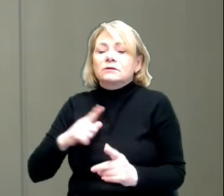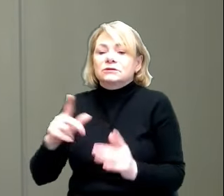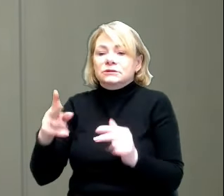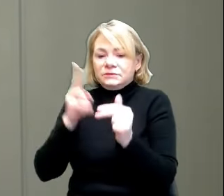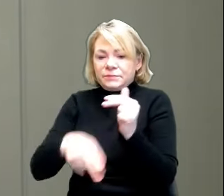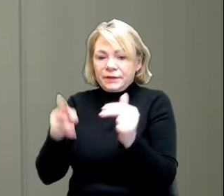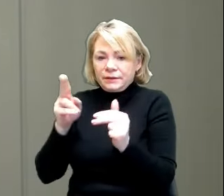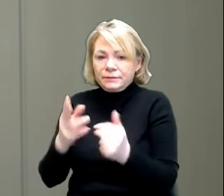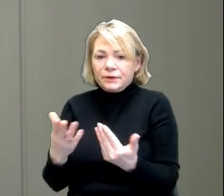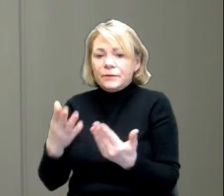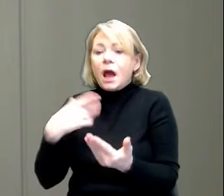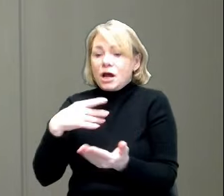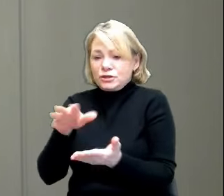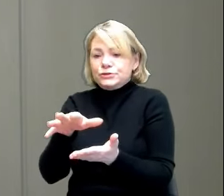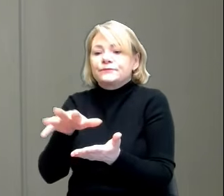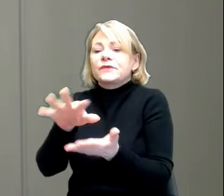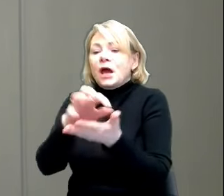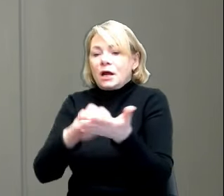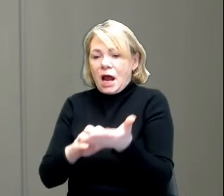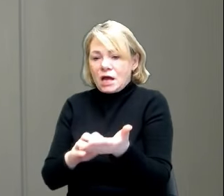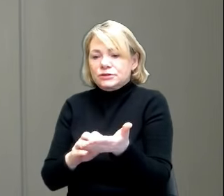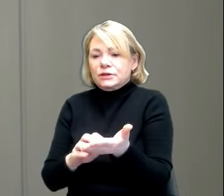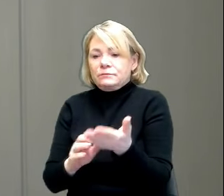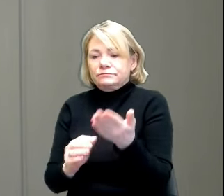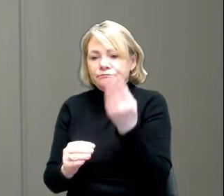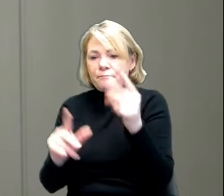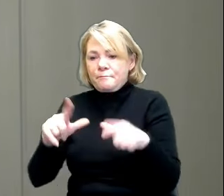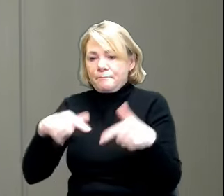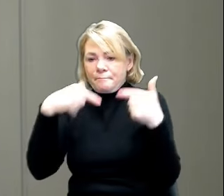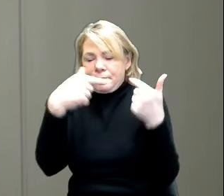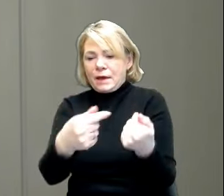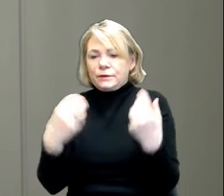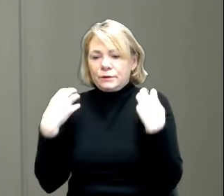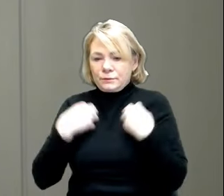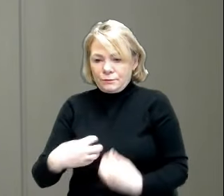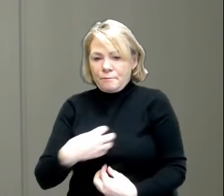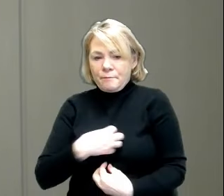raštą dalioju merui nors meras neatstovauja